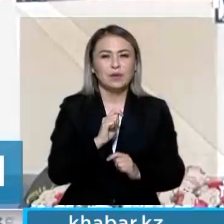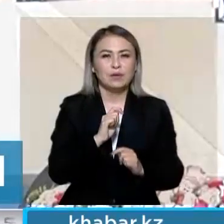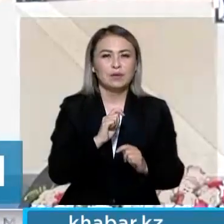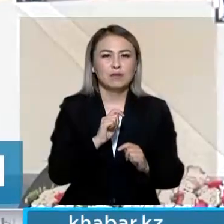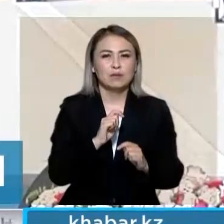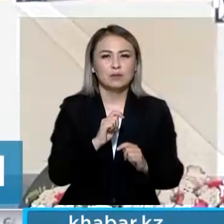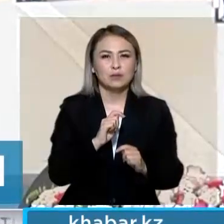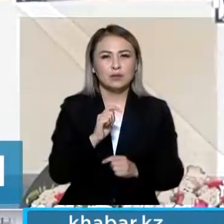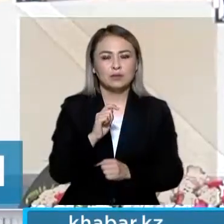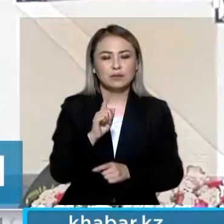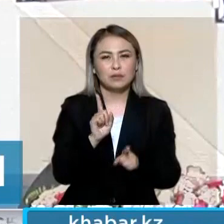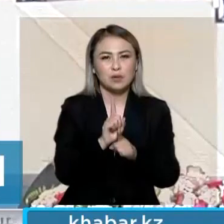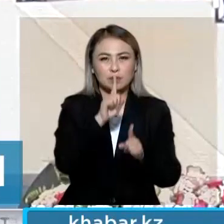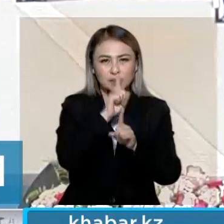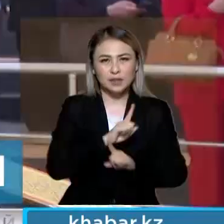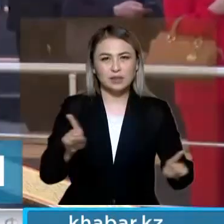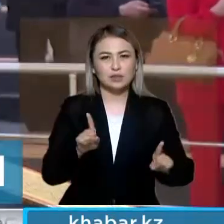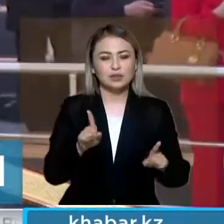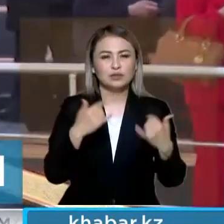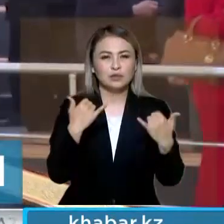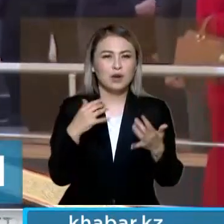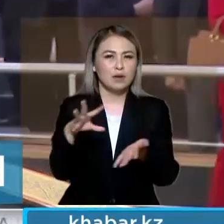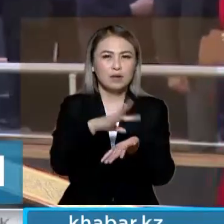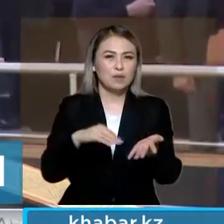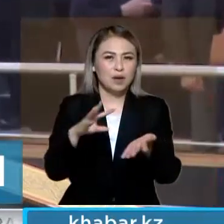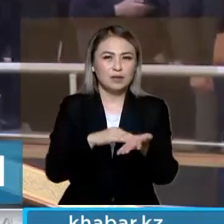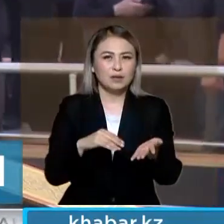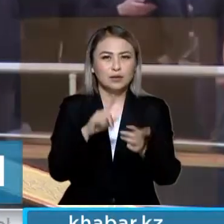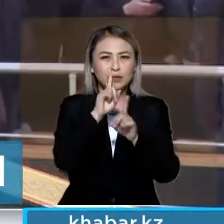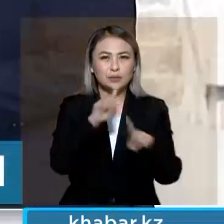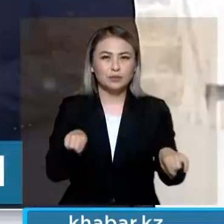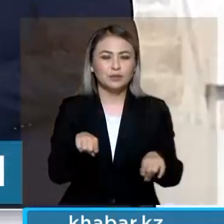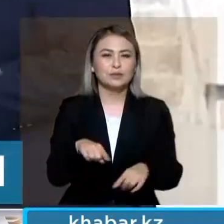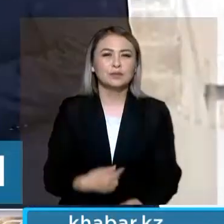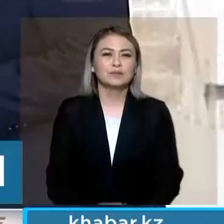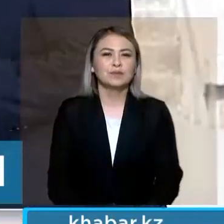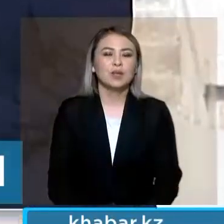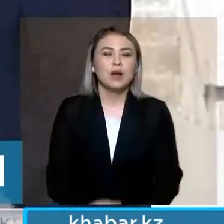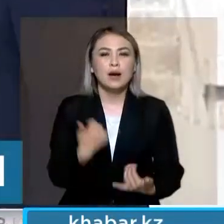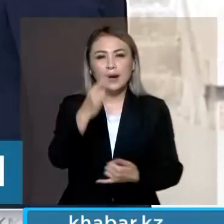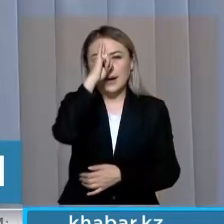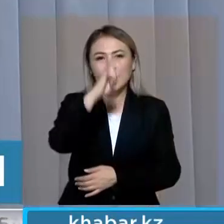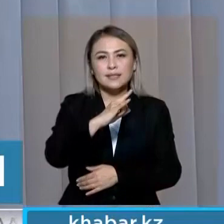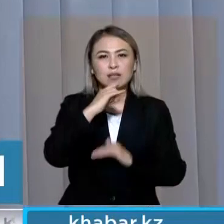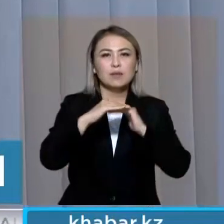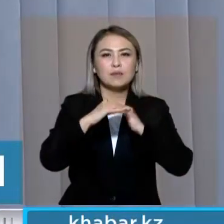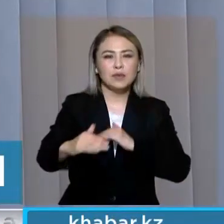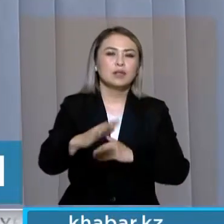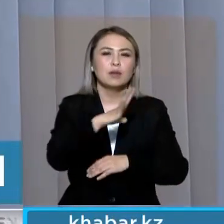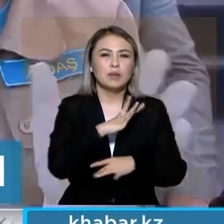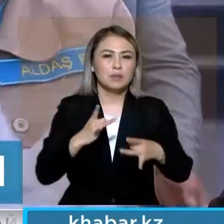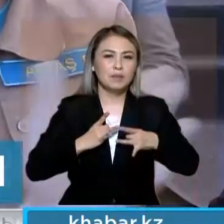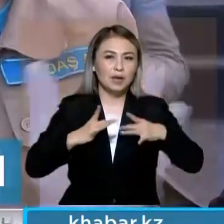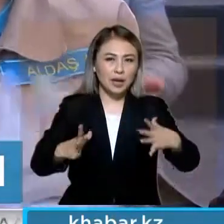шен алу өте ерекше және де көп қайталана бермейтін сәттердің бірі. Қазір Қазақстанда мемлекеттік рәміздердің